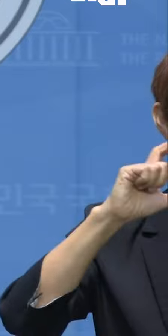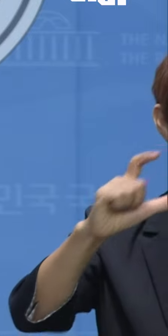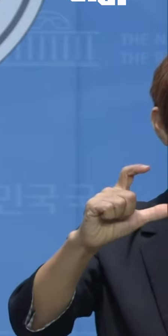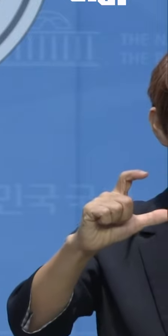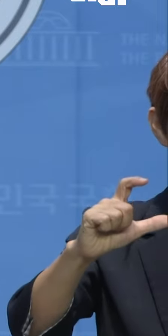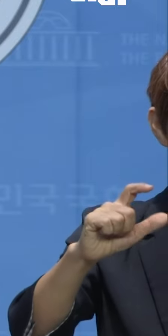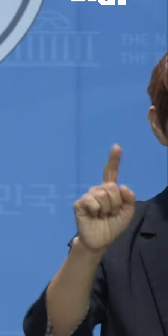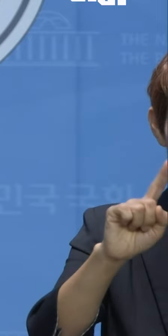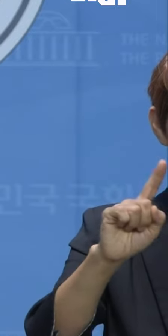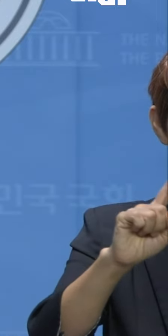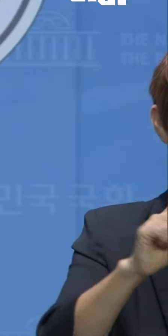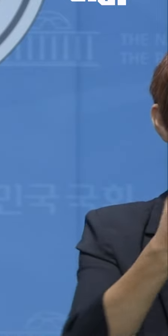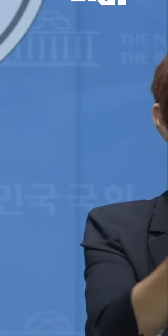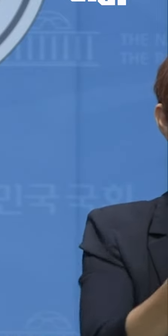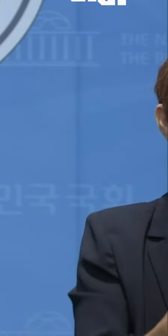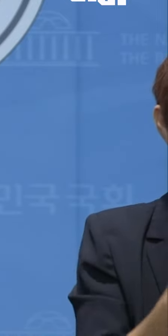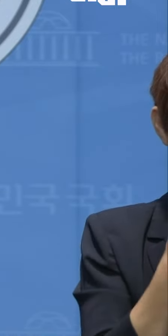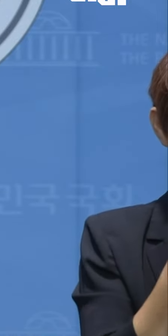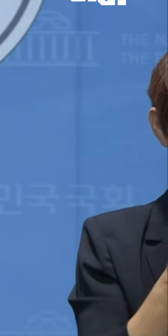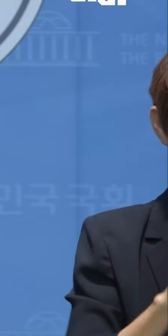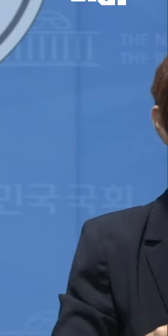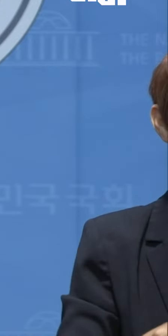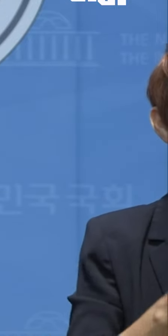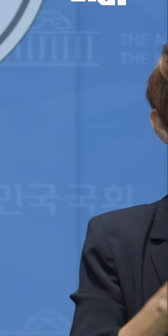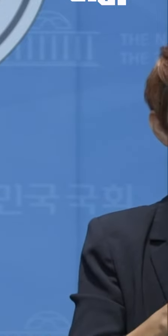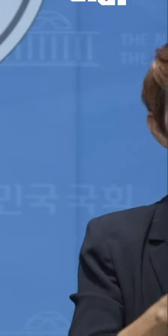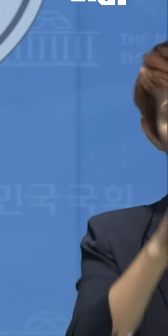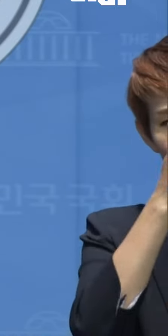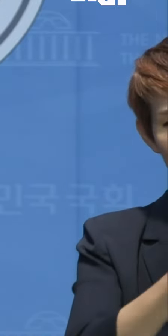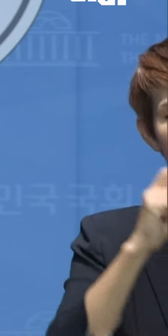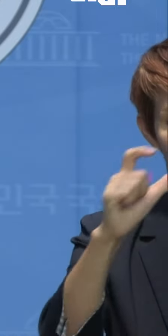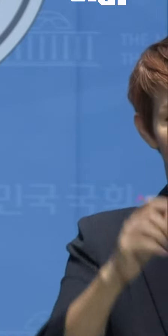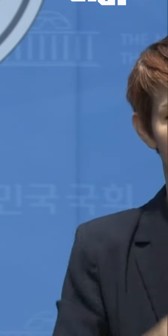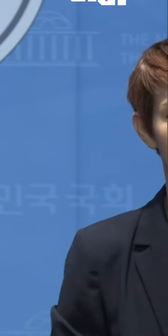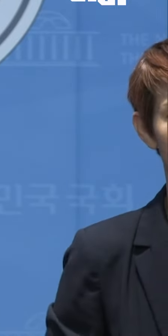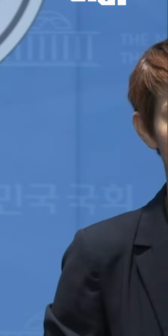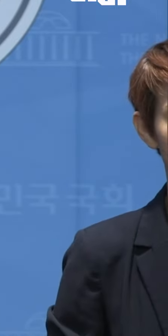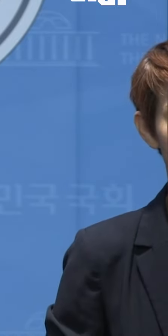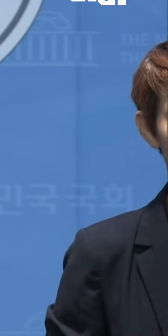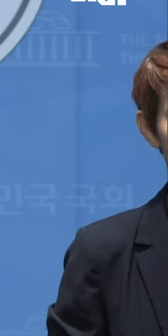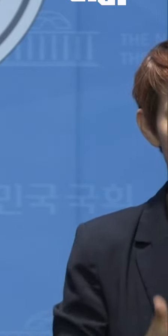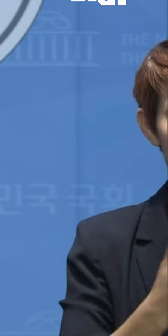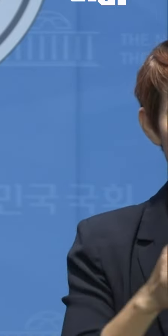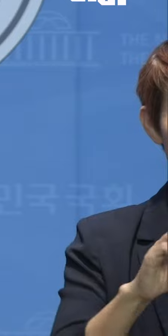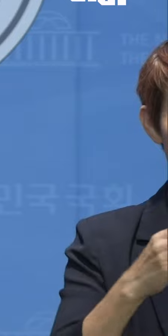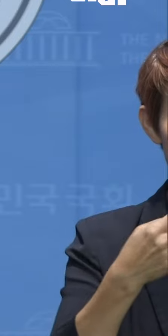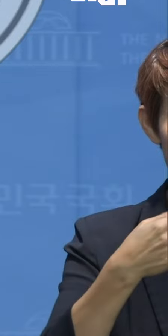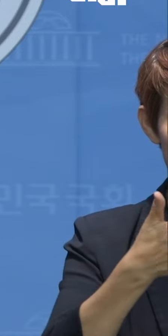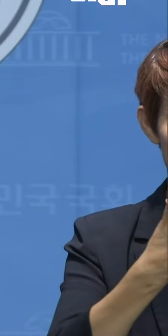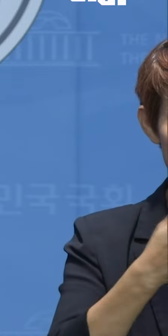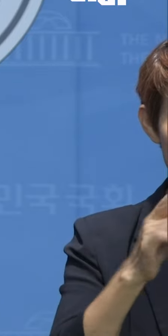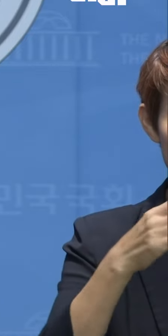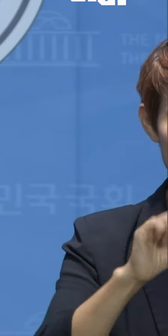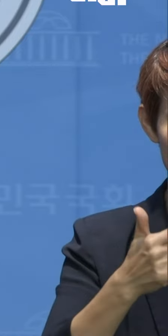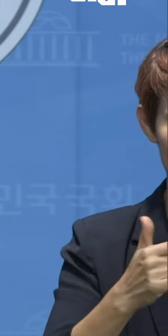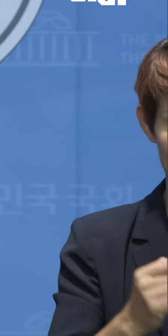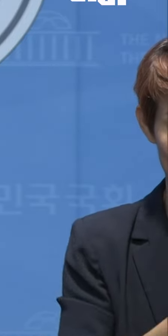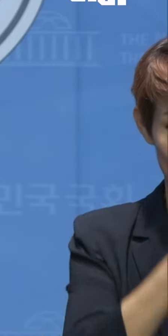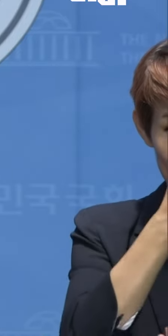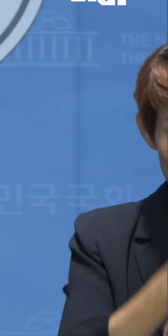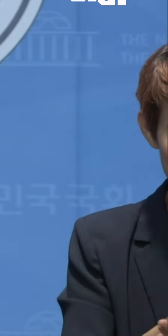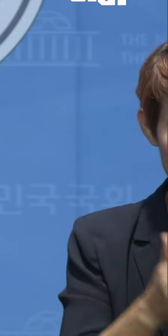문건의 은폐에 관한 것이었습니다 가장 핵심이었던 내란 음모죄 기소조차